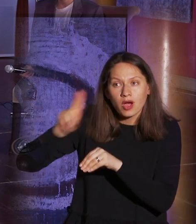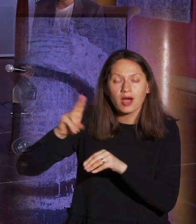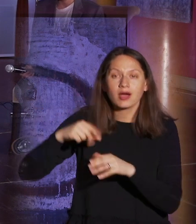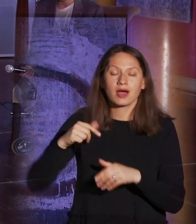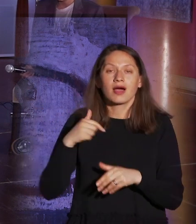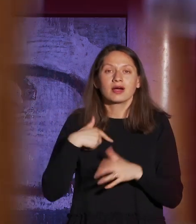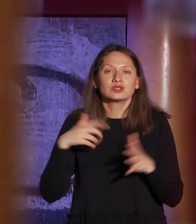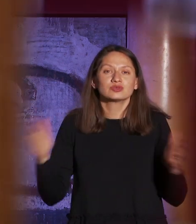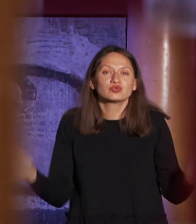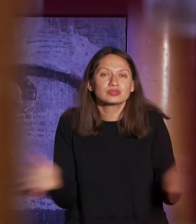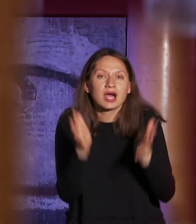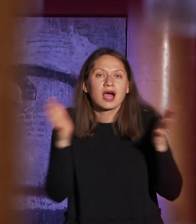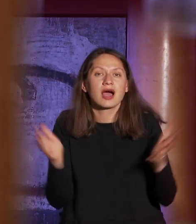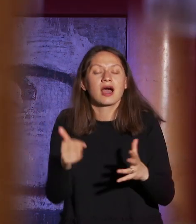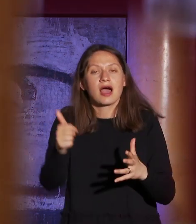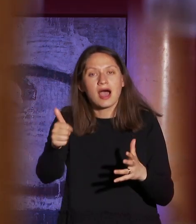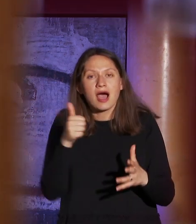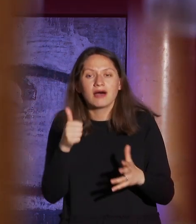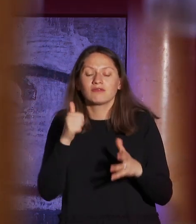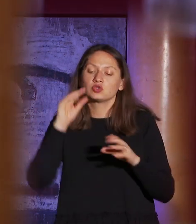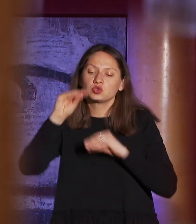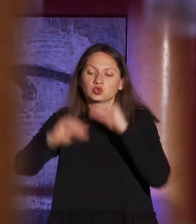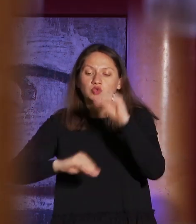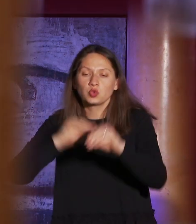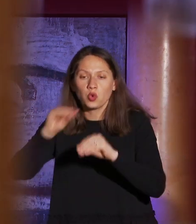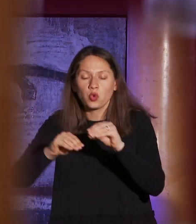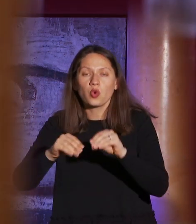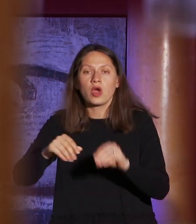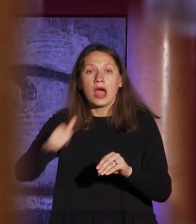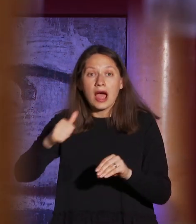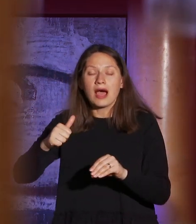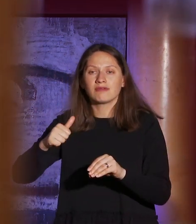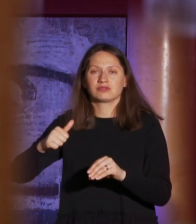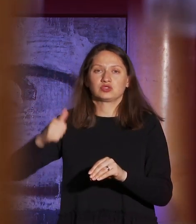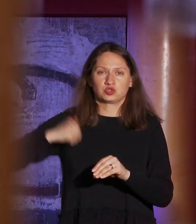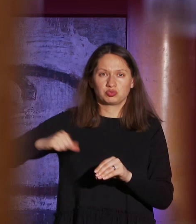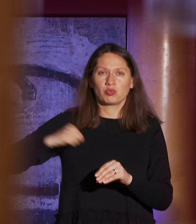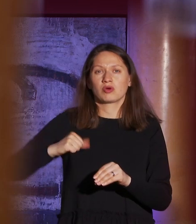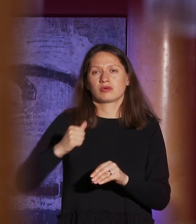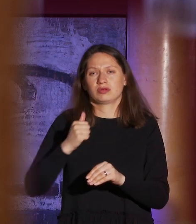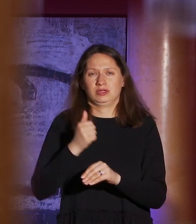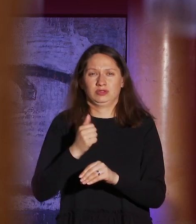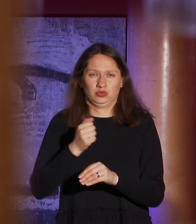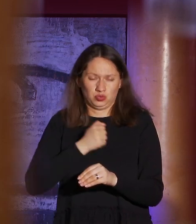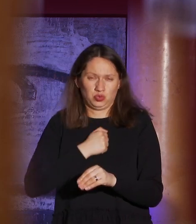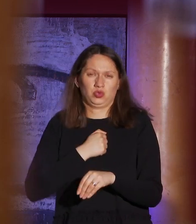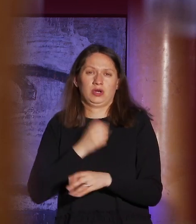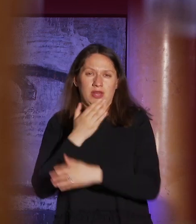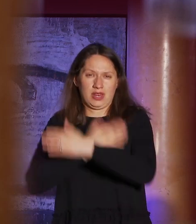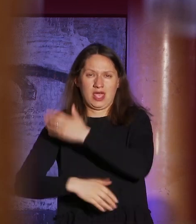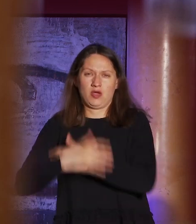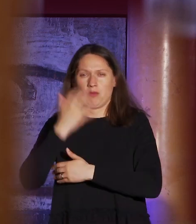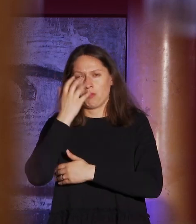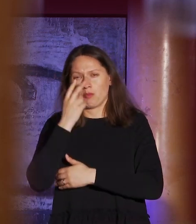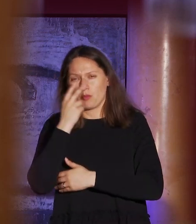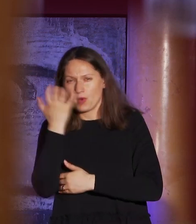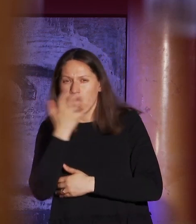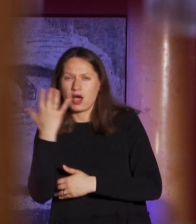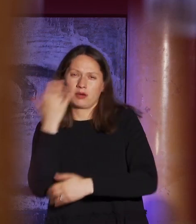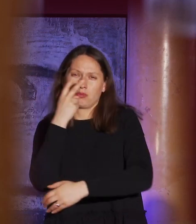kurti tokius produktus, kad jie būtų prieinami regos negalę turintiems žmonėms. Ir man džiugiausia yra tai,